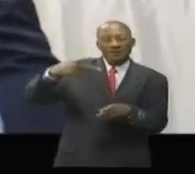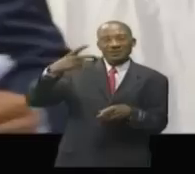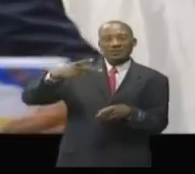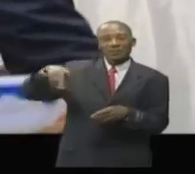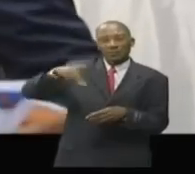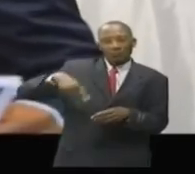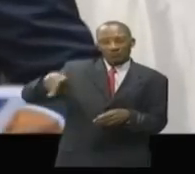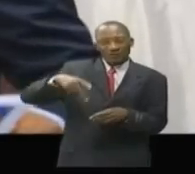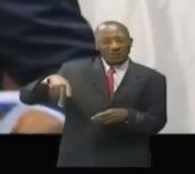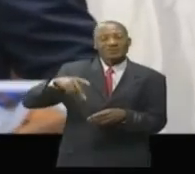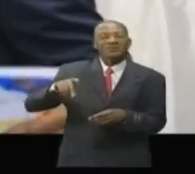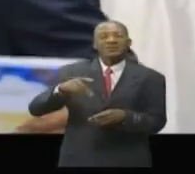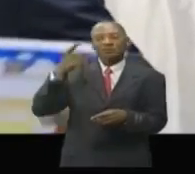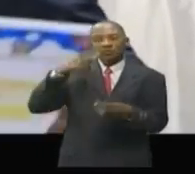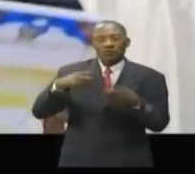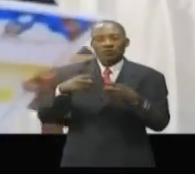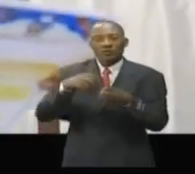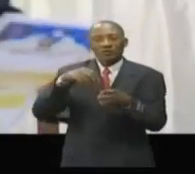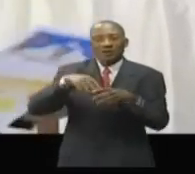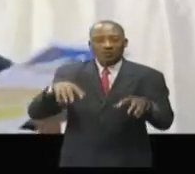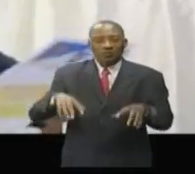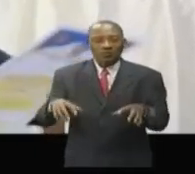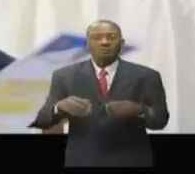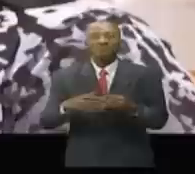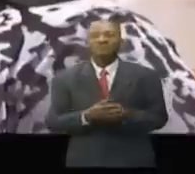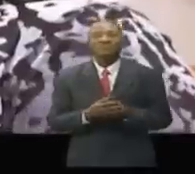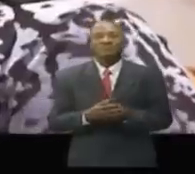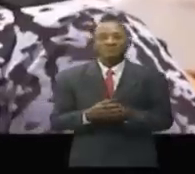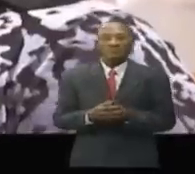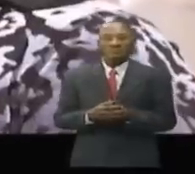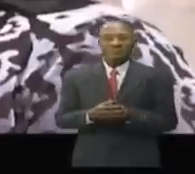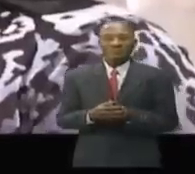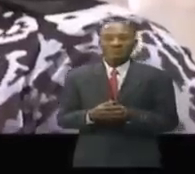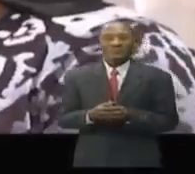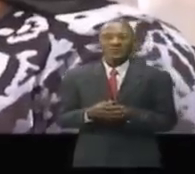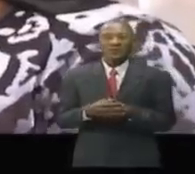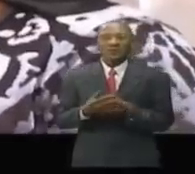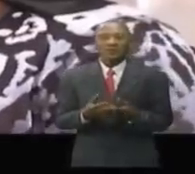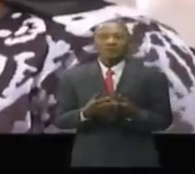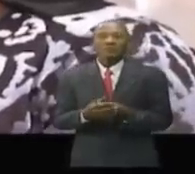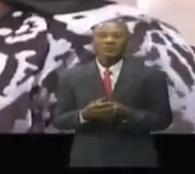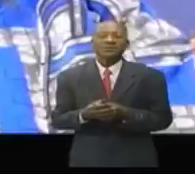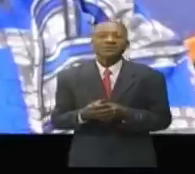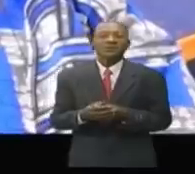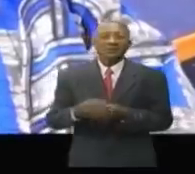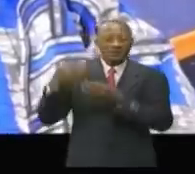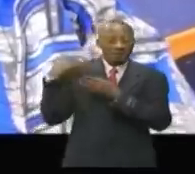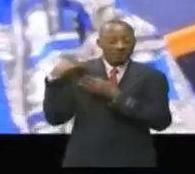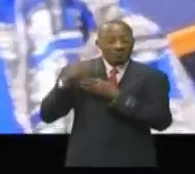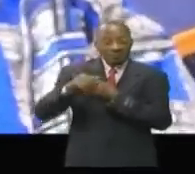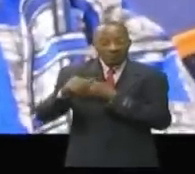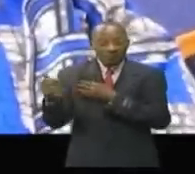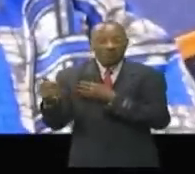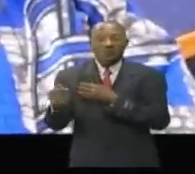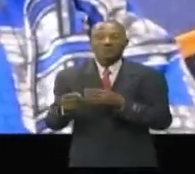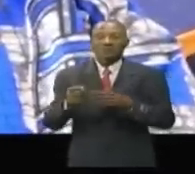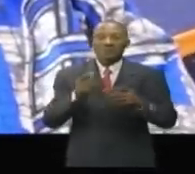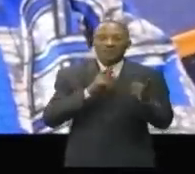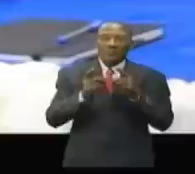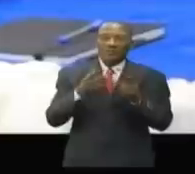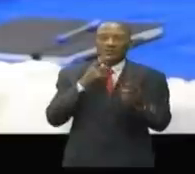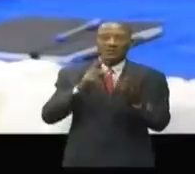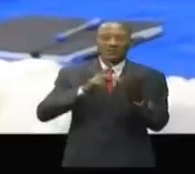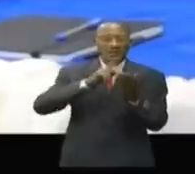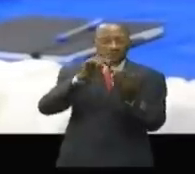selon les statistiques. Pour Bruno Kapanji, le développement ne peut se faire sans une planification, un programme